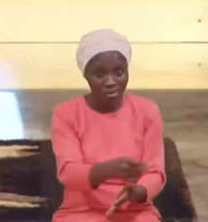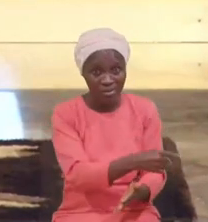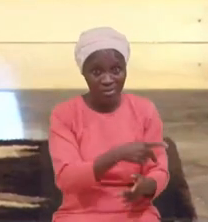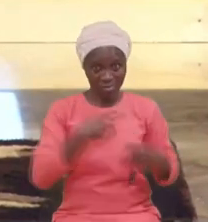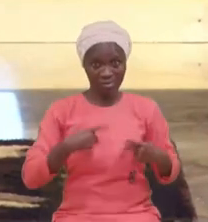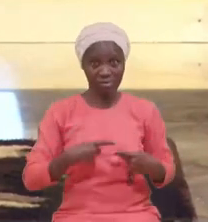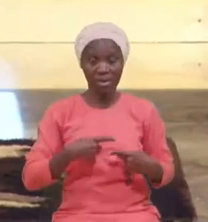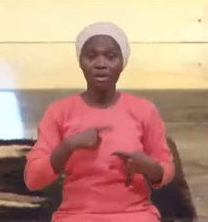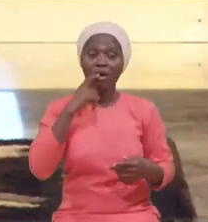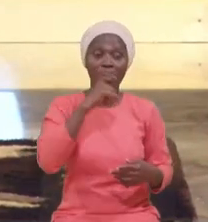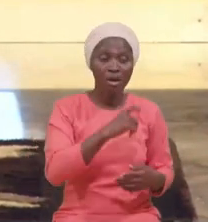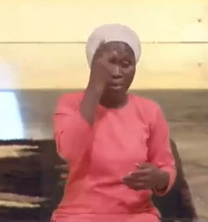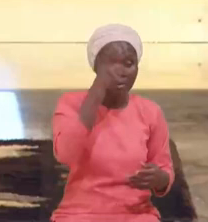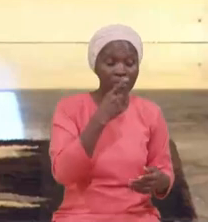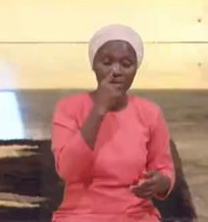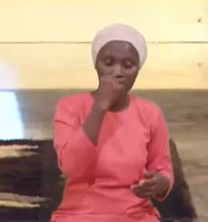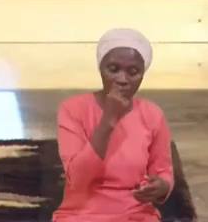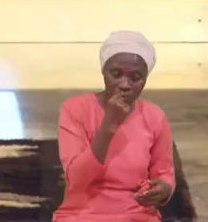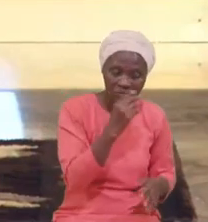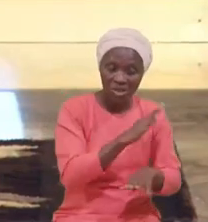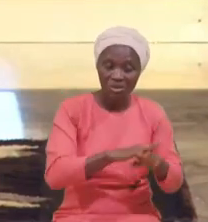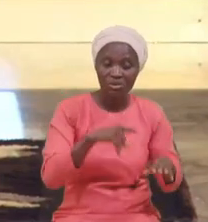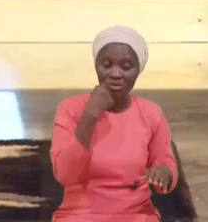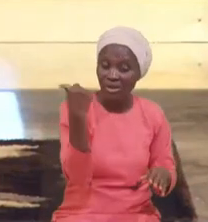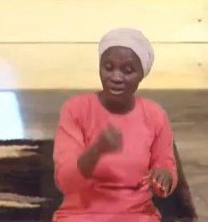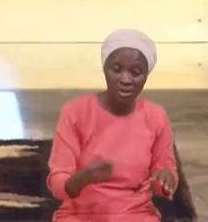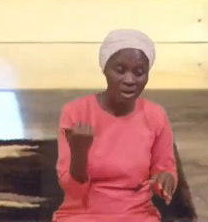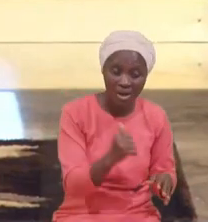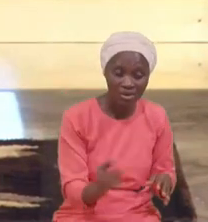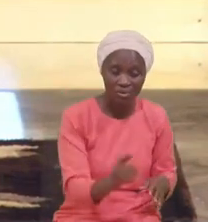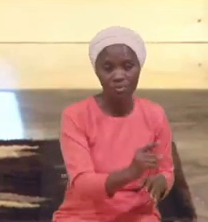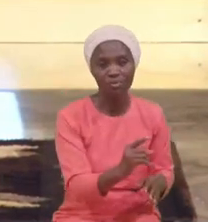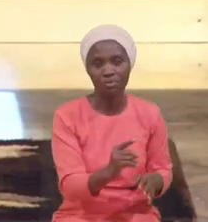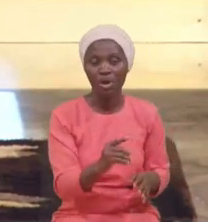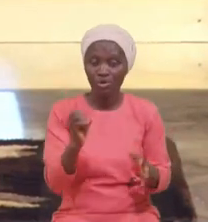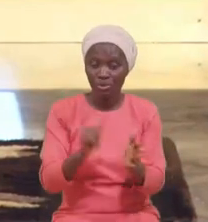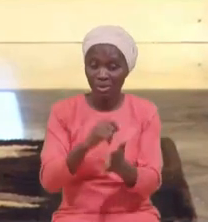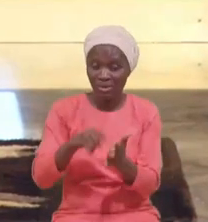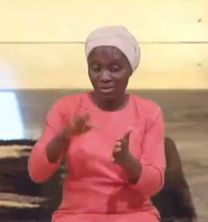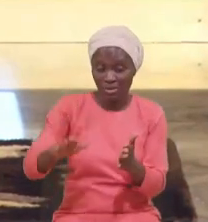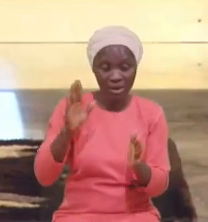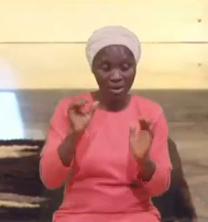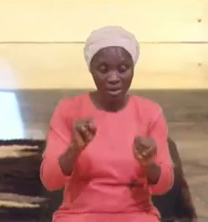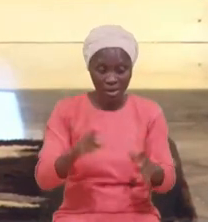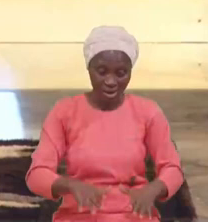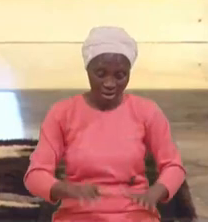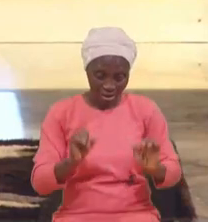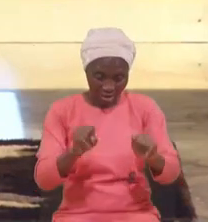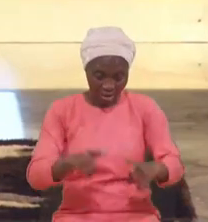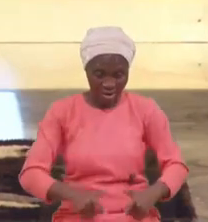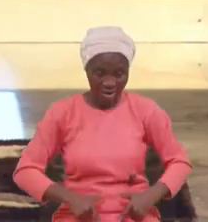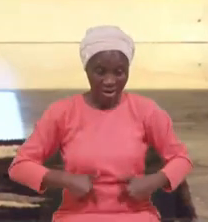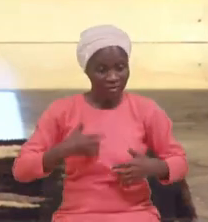pas donner le problème des pharisiens à cette jeune fille. Que laisser la fille-là amener sa